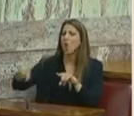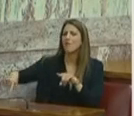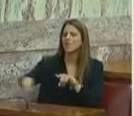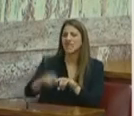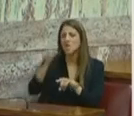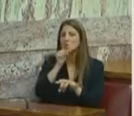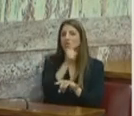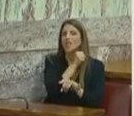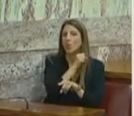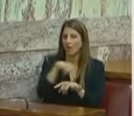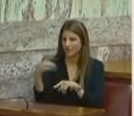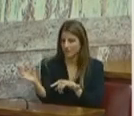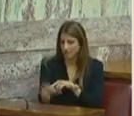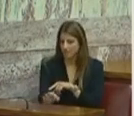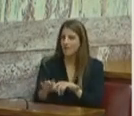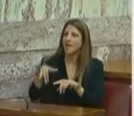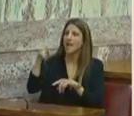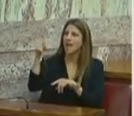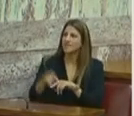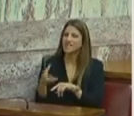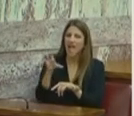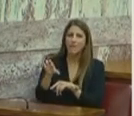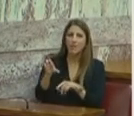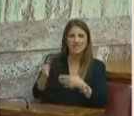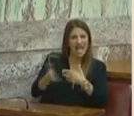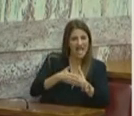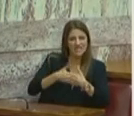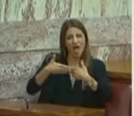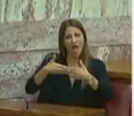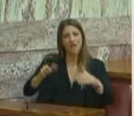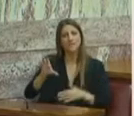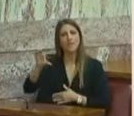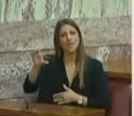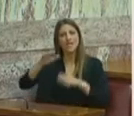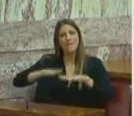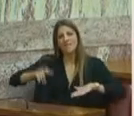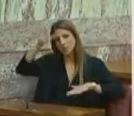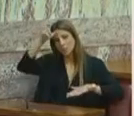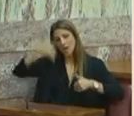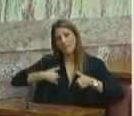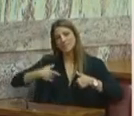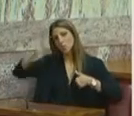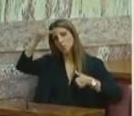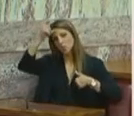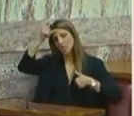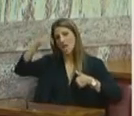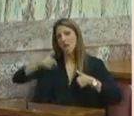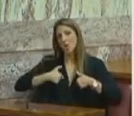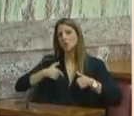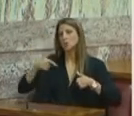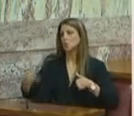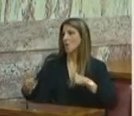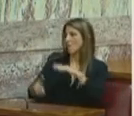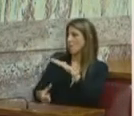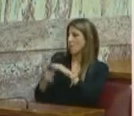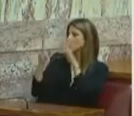Κωνσταντινούπολη. Έκλεισα εποχές, άνοιξα εποχές. Παιδιά Τούρκων, Τούρκοι είμαστε εμείς. Είμαι ο Τούρκος στρατιώτης απέναντι